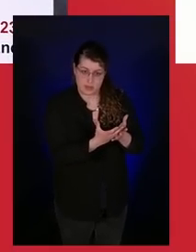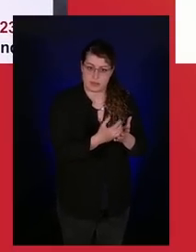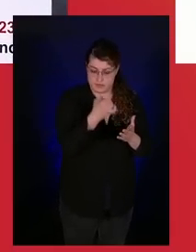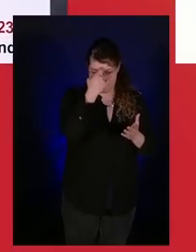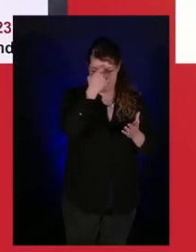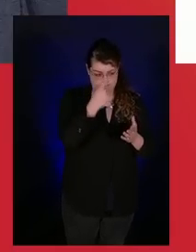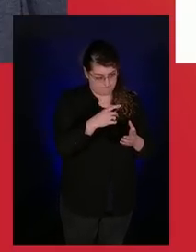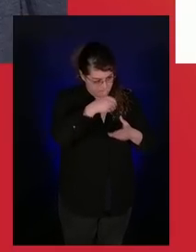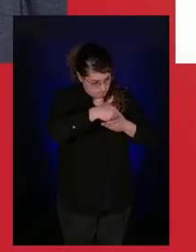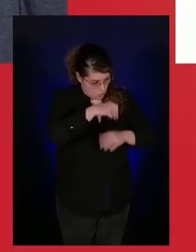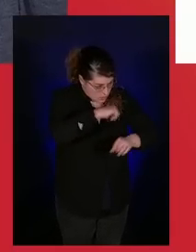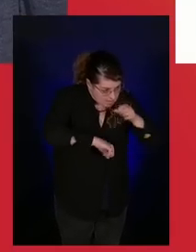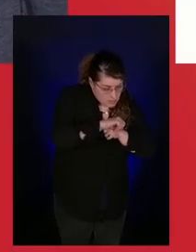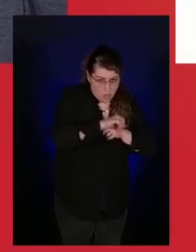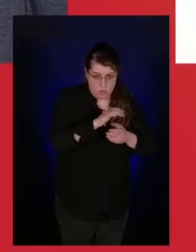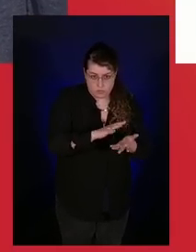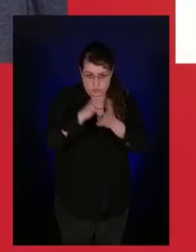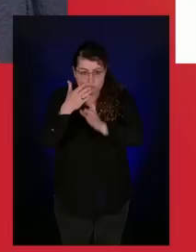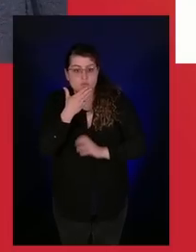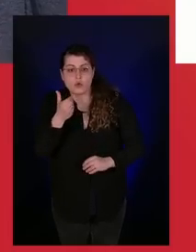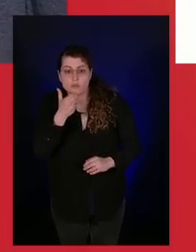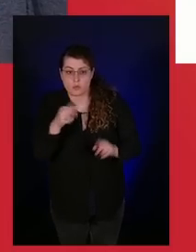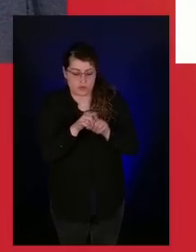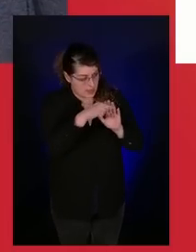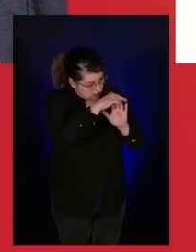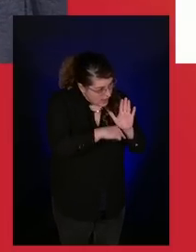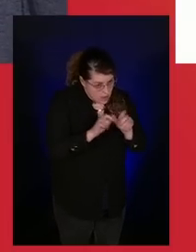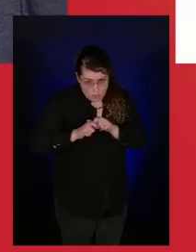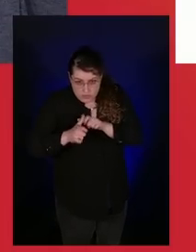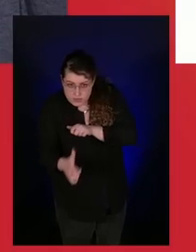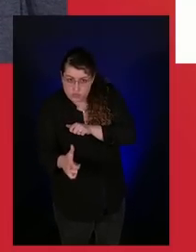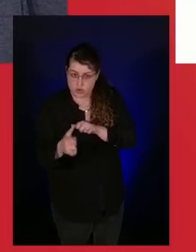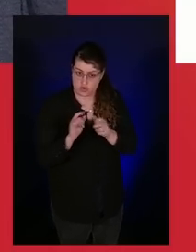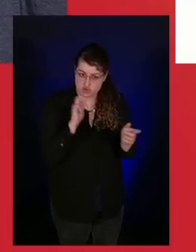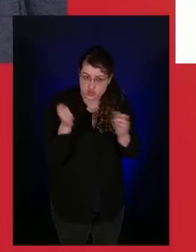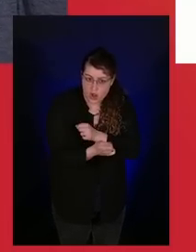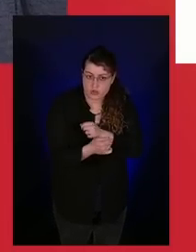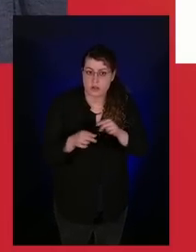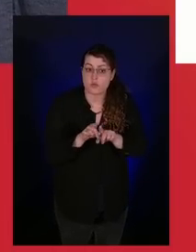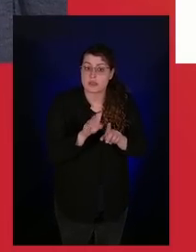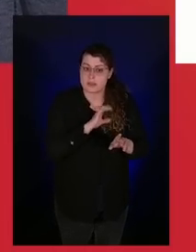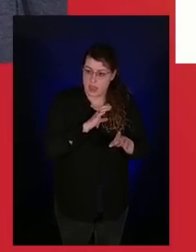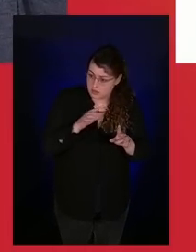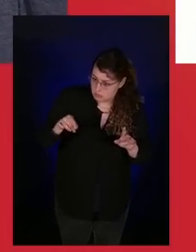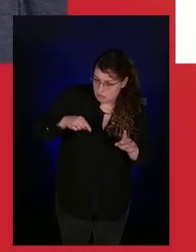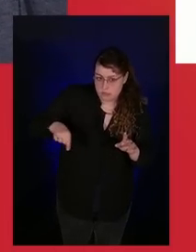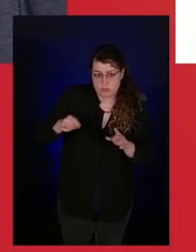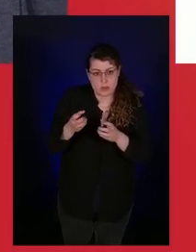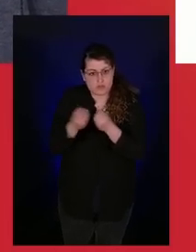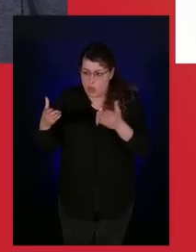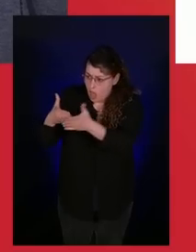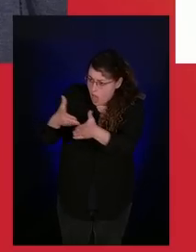façon de fonctionner, d'être plus clair dans nos règles et procédures, d'en instaurer de nouvelles pour répondre aux différentes